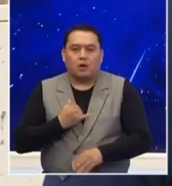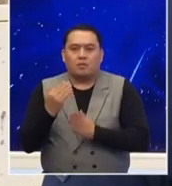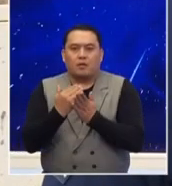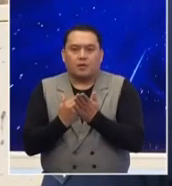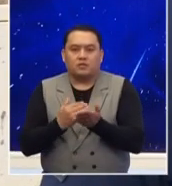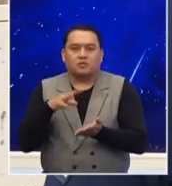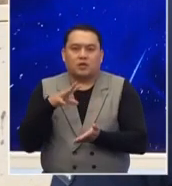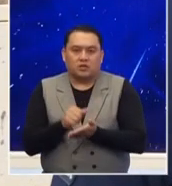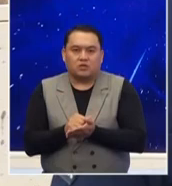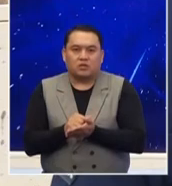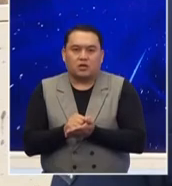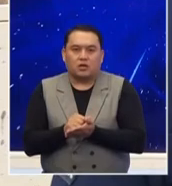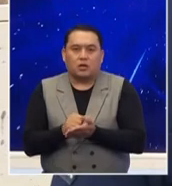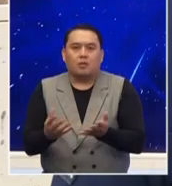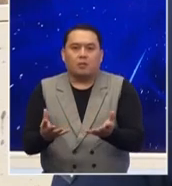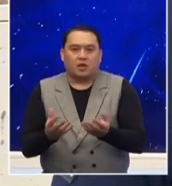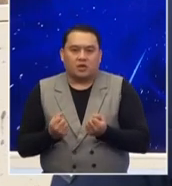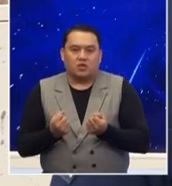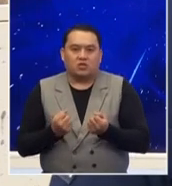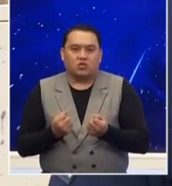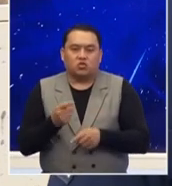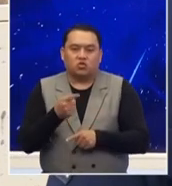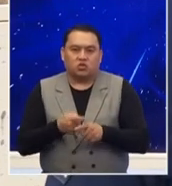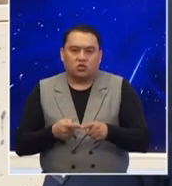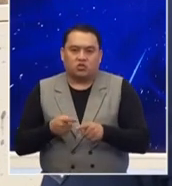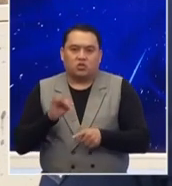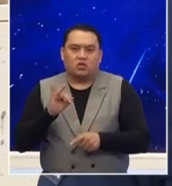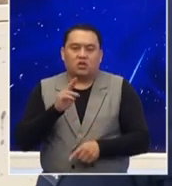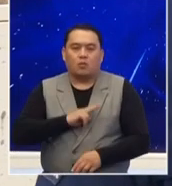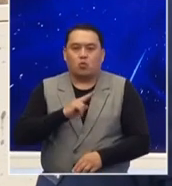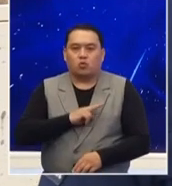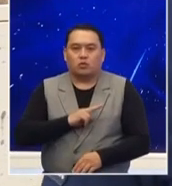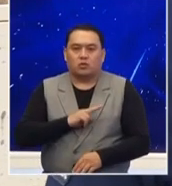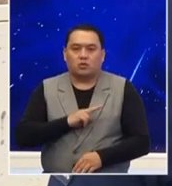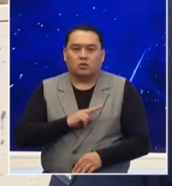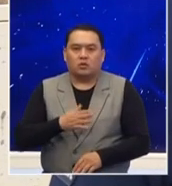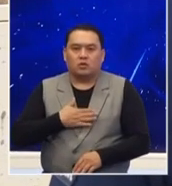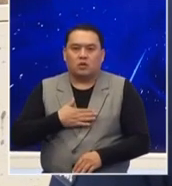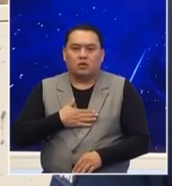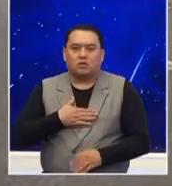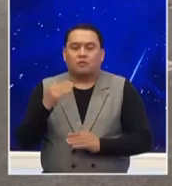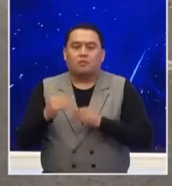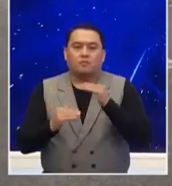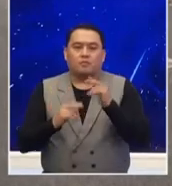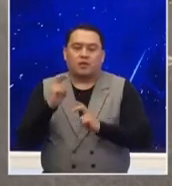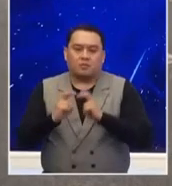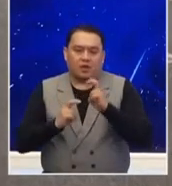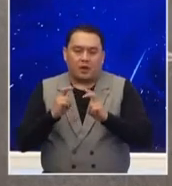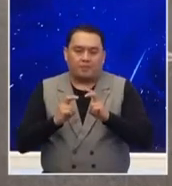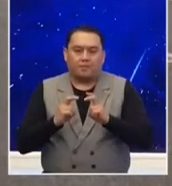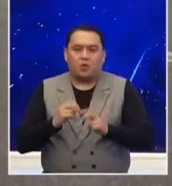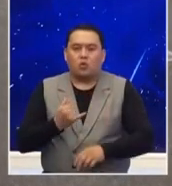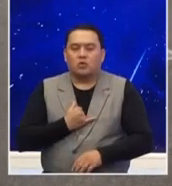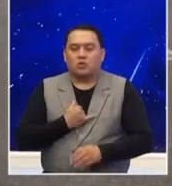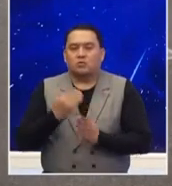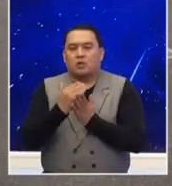программе занятости принятые частично и рабочие нашего предприятия. Также по программе «Дорожная